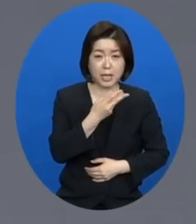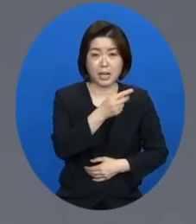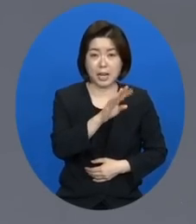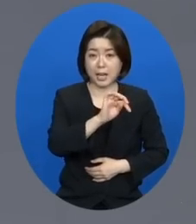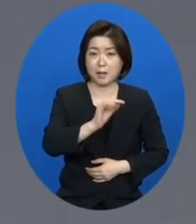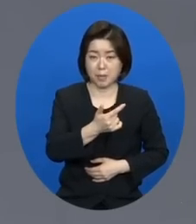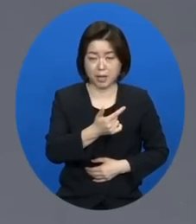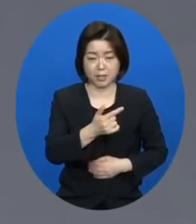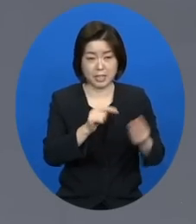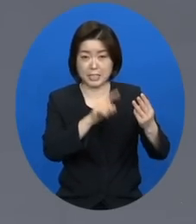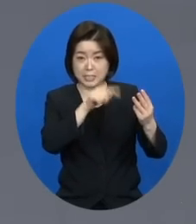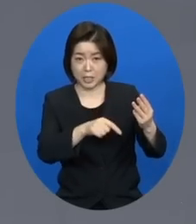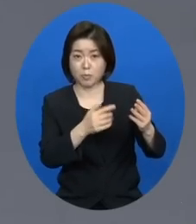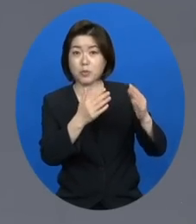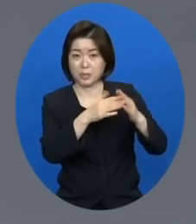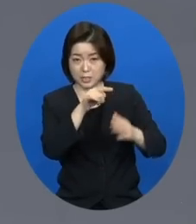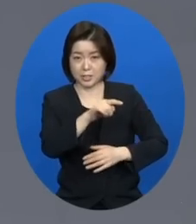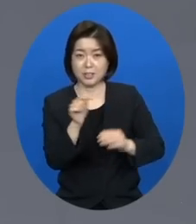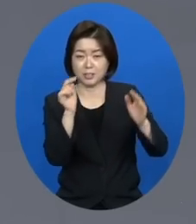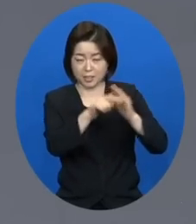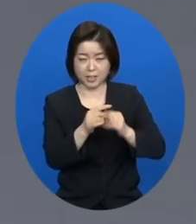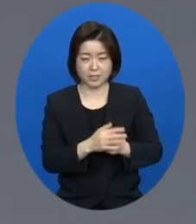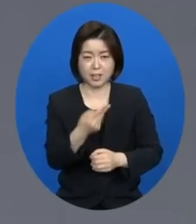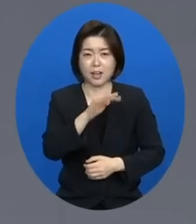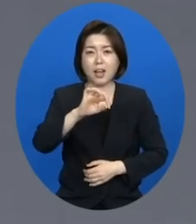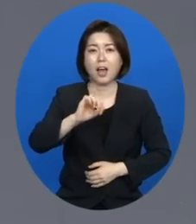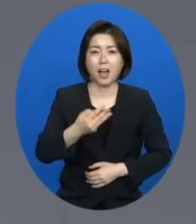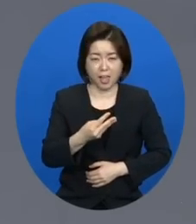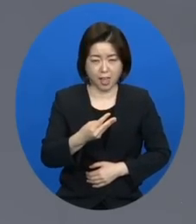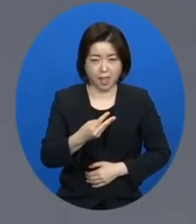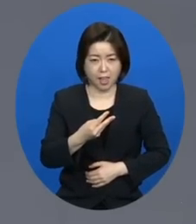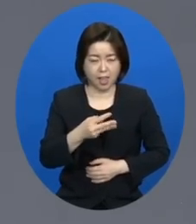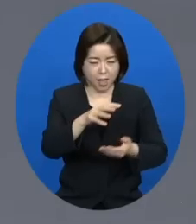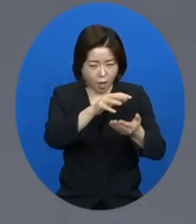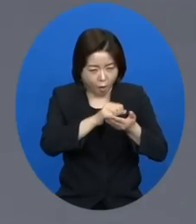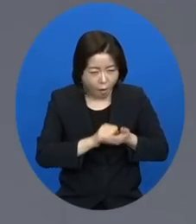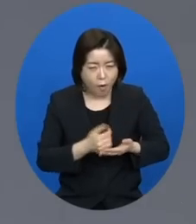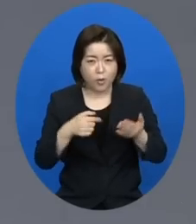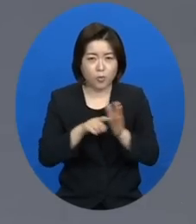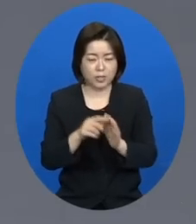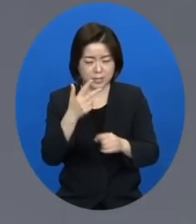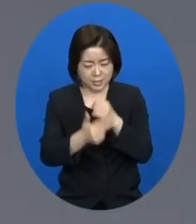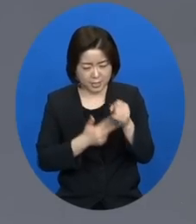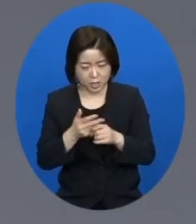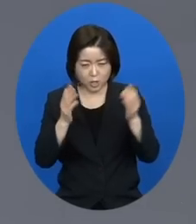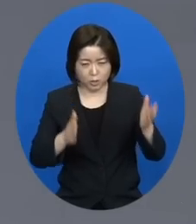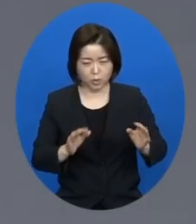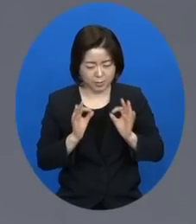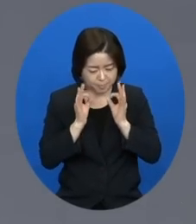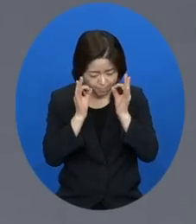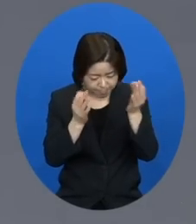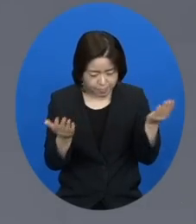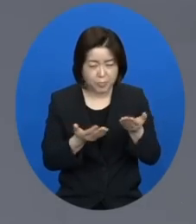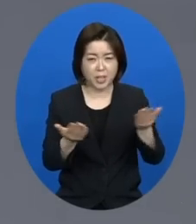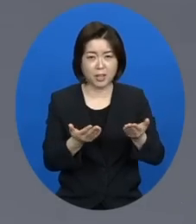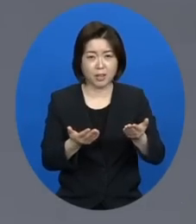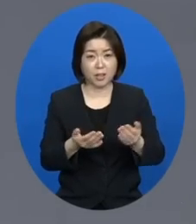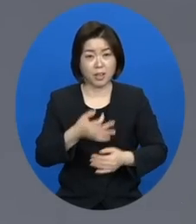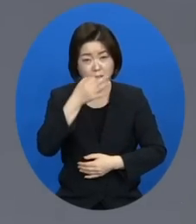갔을 때 기억나시죠? 라헬을 얻기 위해서 7년을 일을 합니다. 이런 7년 동안 얼마나